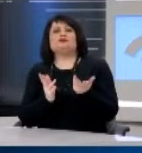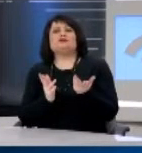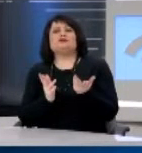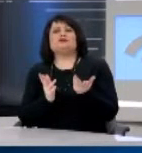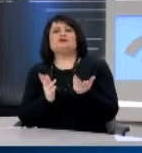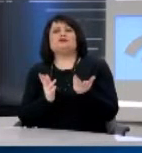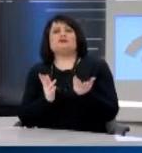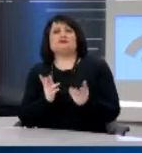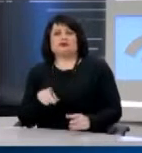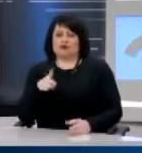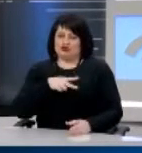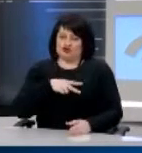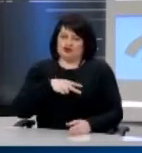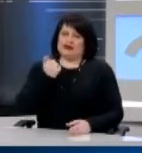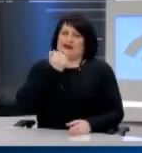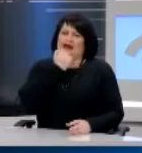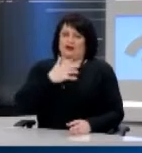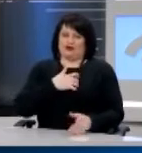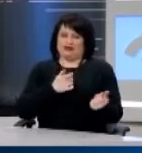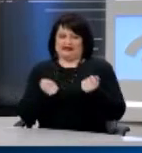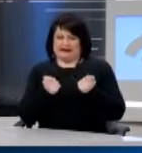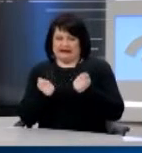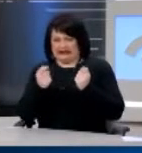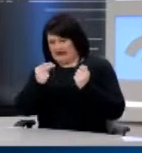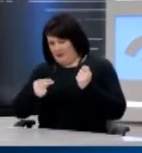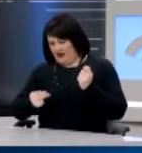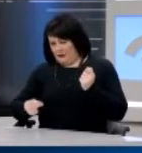με μία σωστή ή λάθος στρατηγική σε επιμέρους ζητήματα.